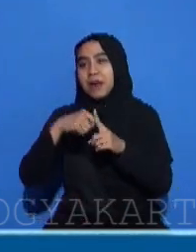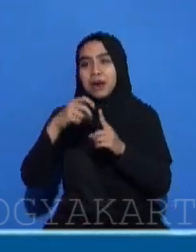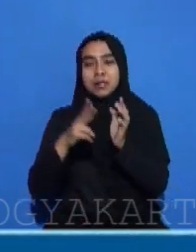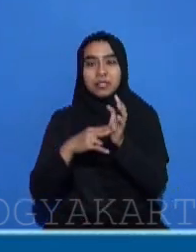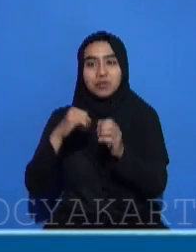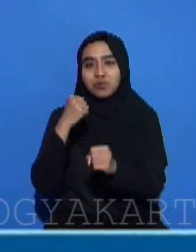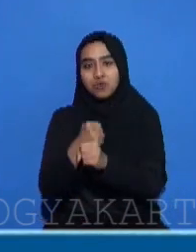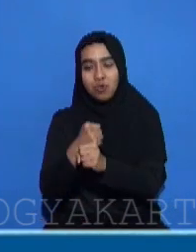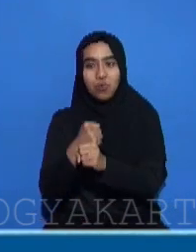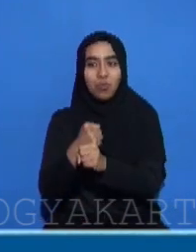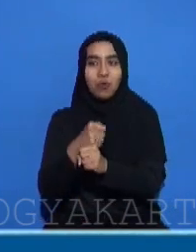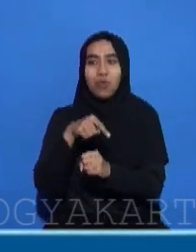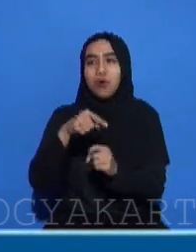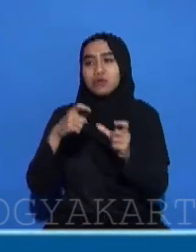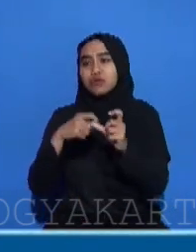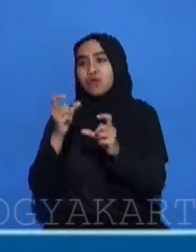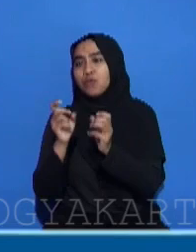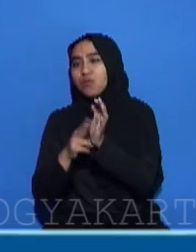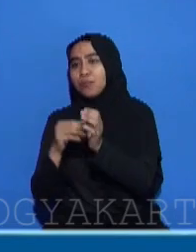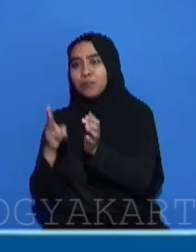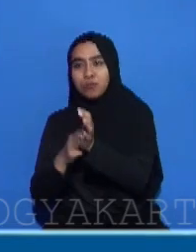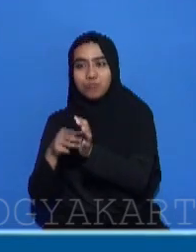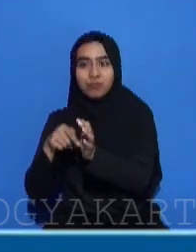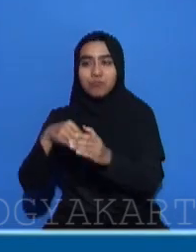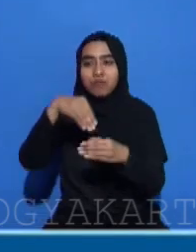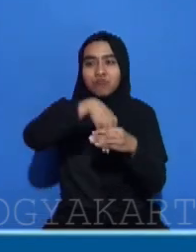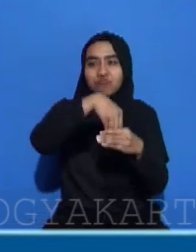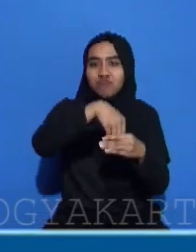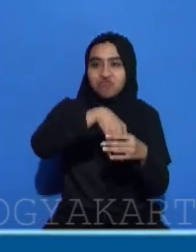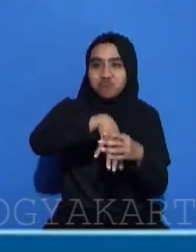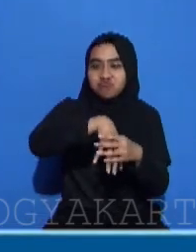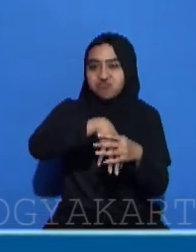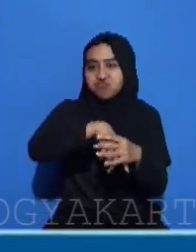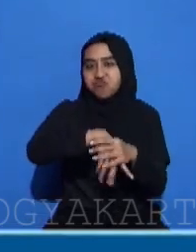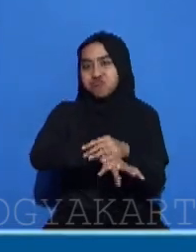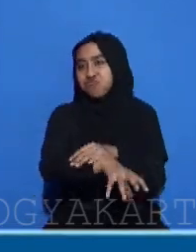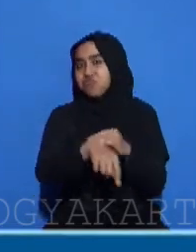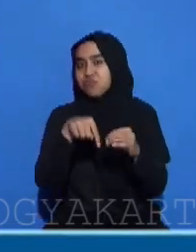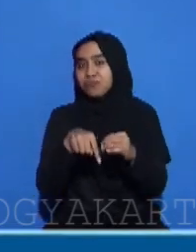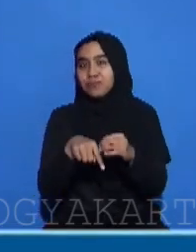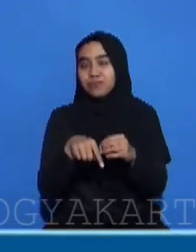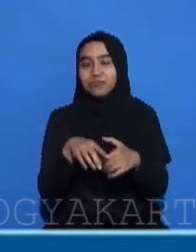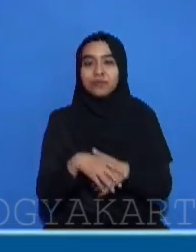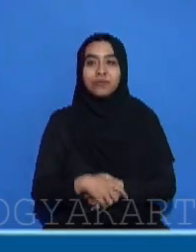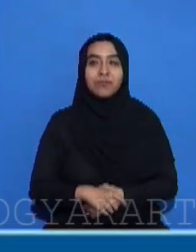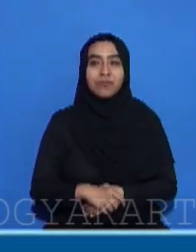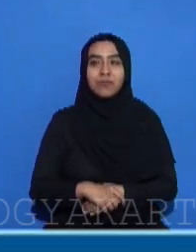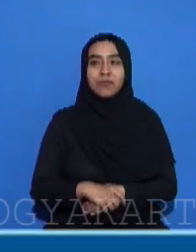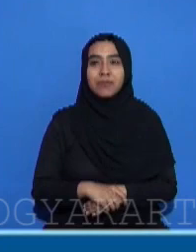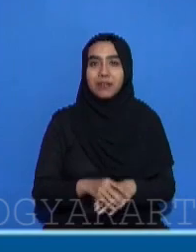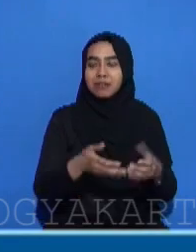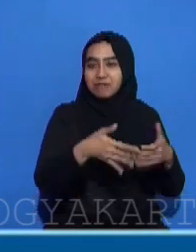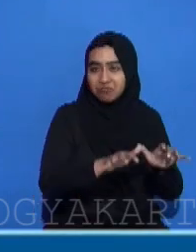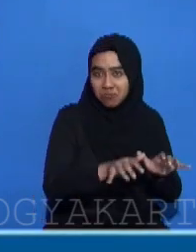tanaman sorghum lan sak piturutipun dipun rajang alus ngginakaken mesin chopper. Sak sampunipun purno anggenipun ngrajang, salajengipun